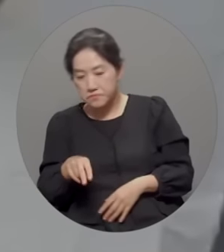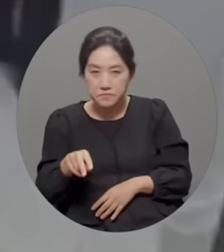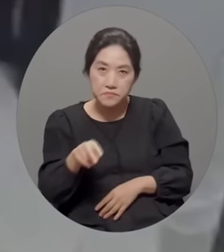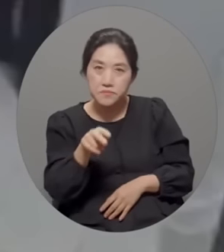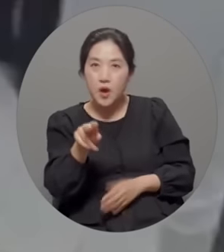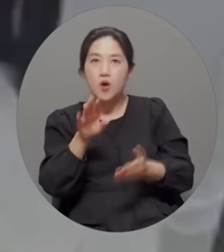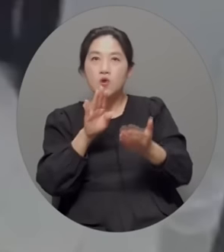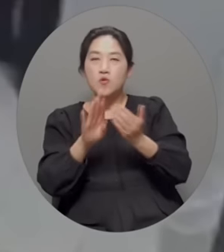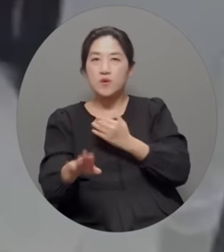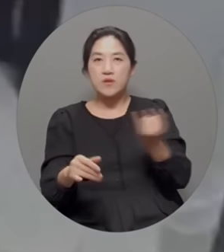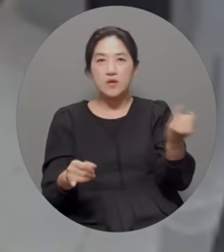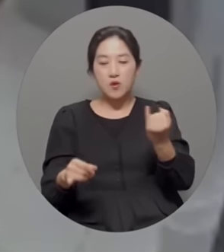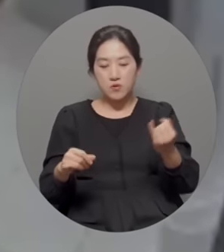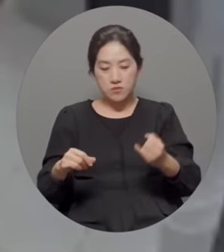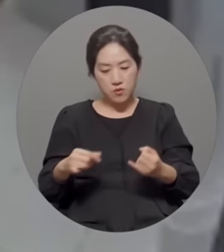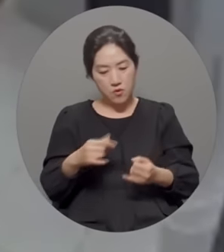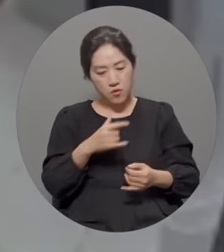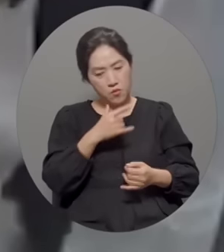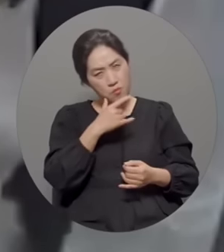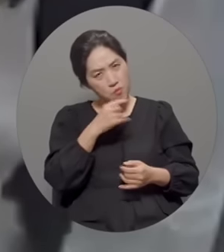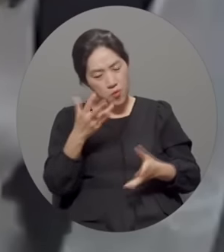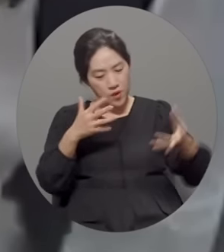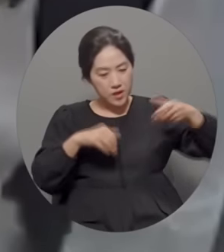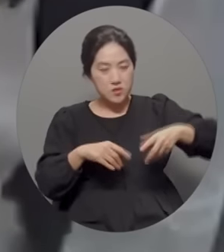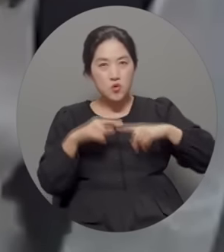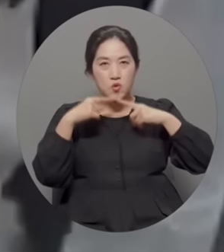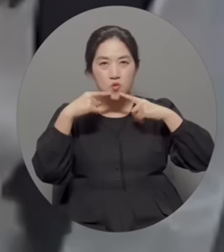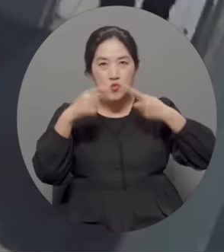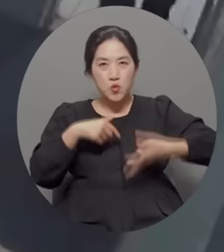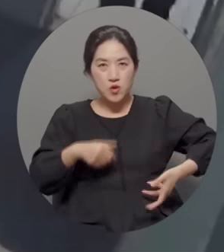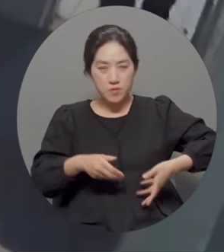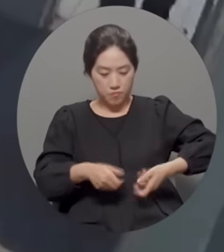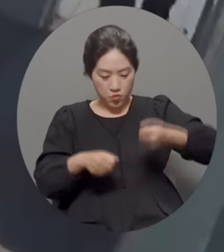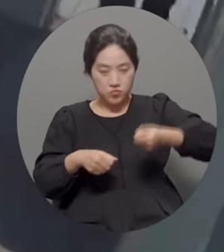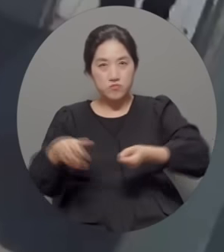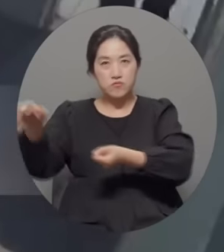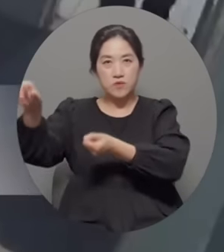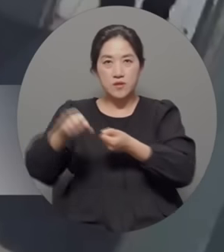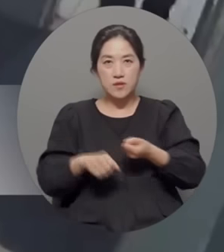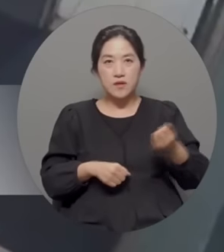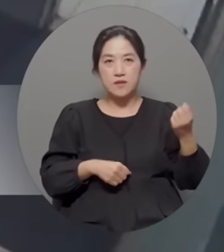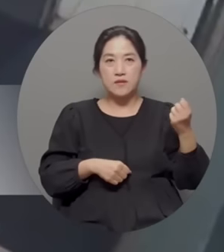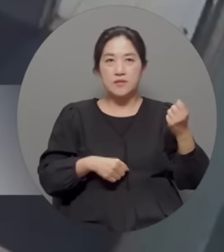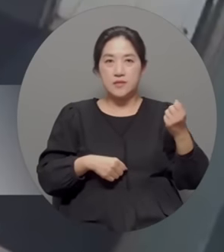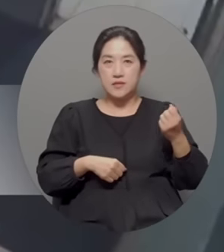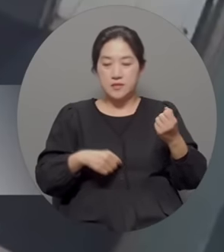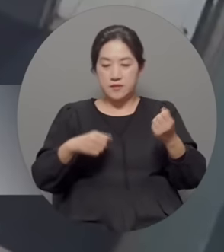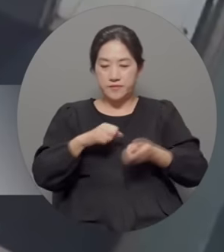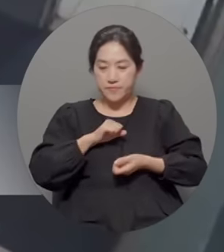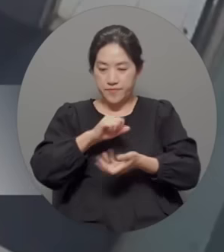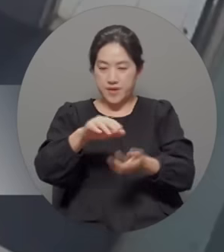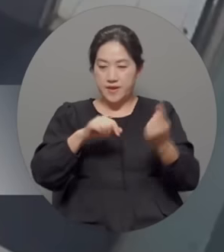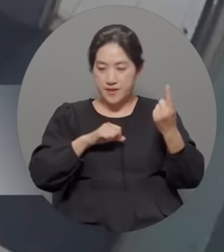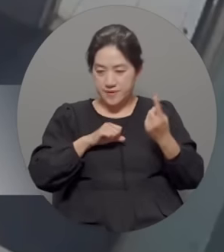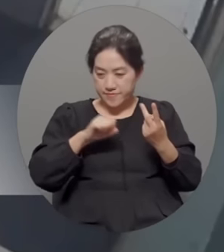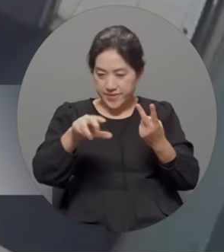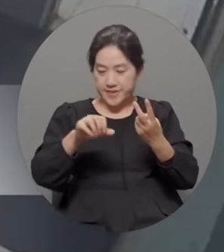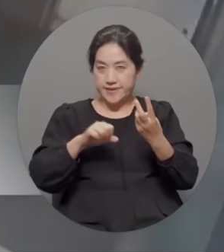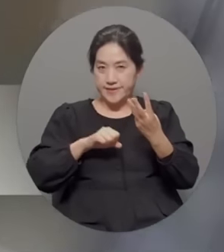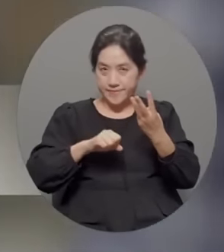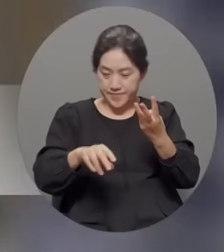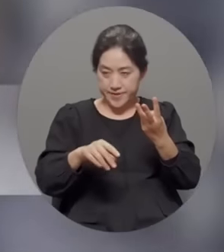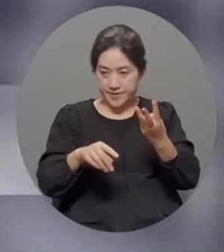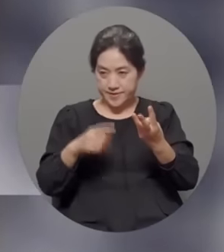뒤 여성 속옷이 담긴 종이 봉투를 들고 나옵니다. 세 차례에 걸쳐 속옷을 전달하며 피의자를 특정한